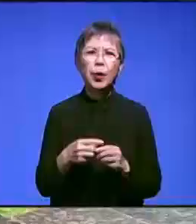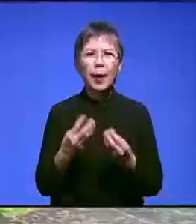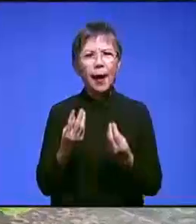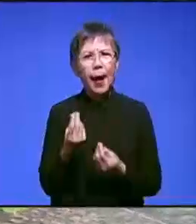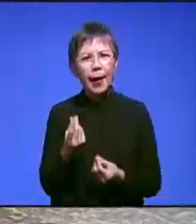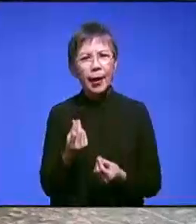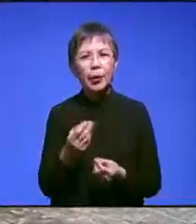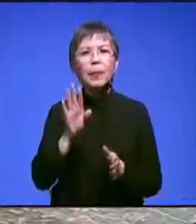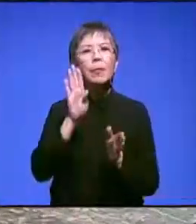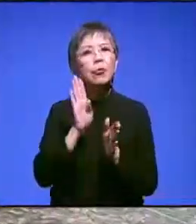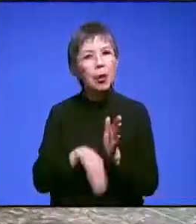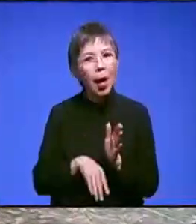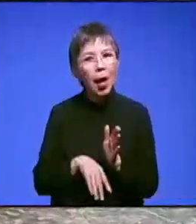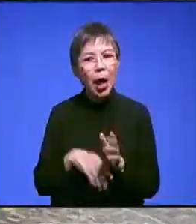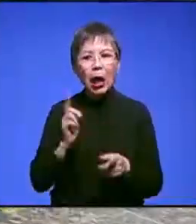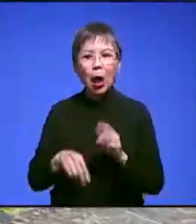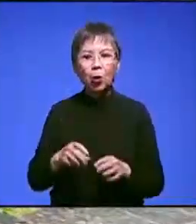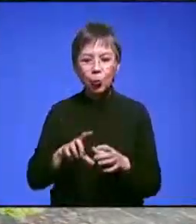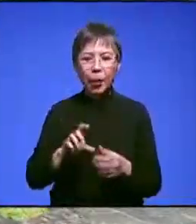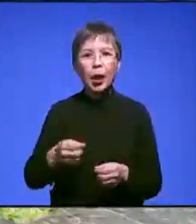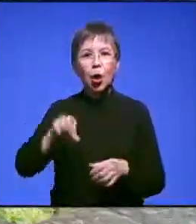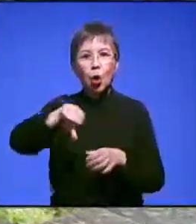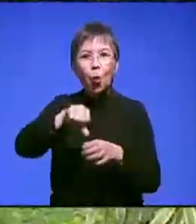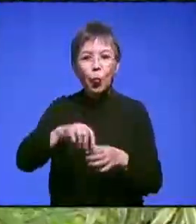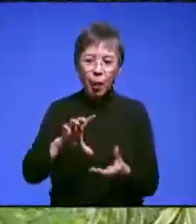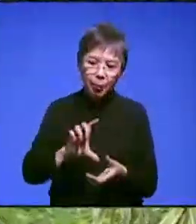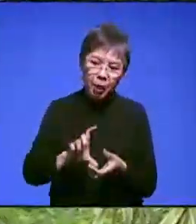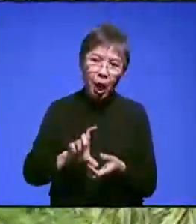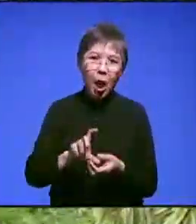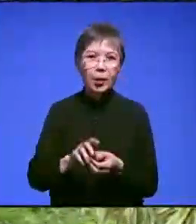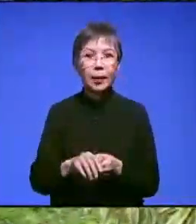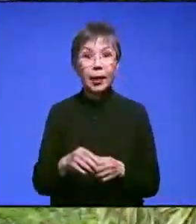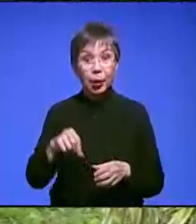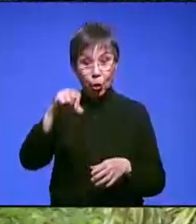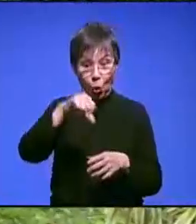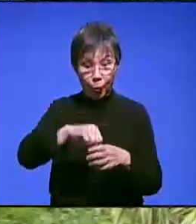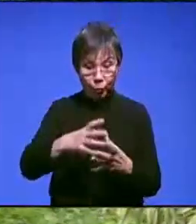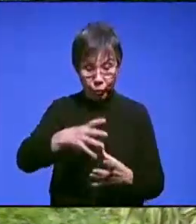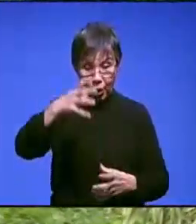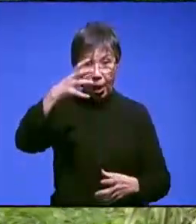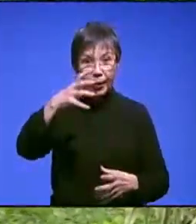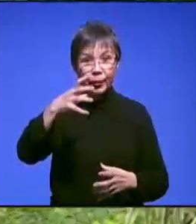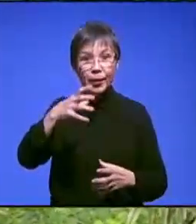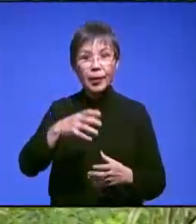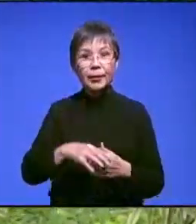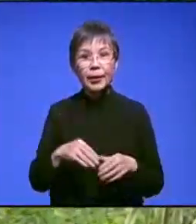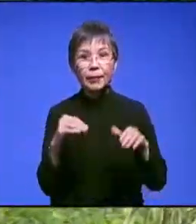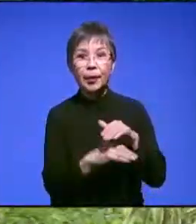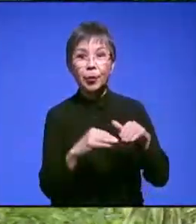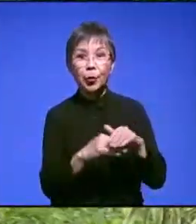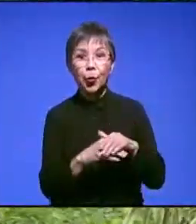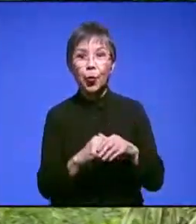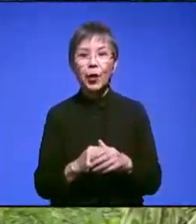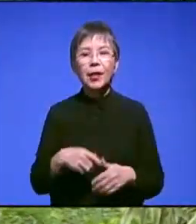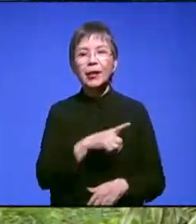yang dikeluarkan lebih murah ketimbang harus membeli dengan harga per gelas. Dan kopi dengan jumlah sebanyak ini bisa menjadi stok untuk menemani